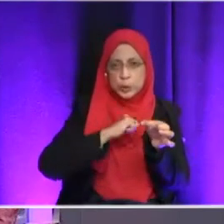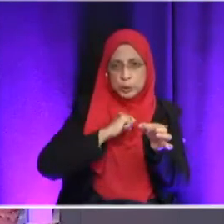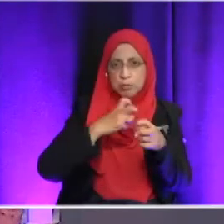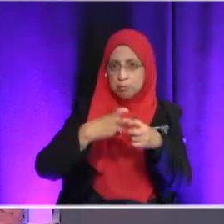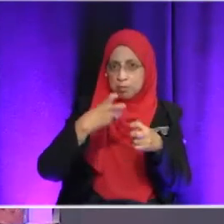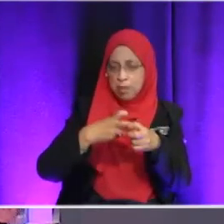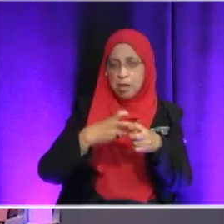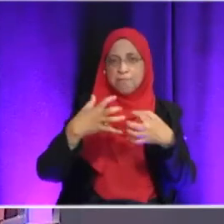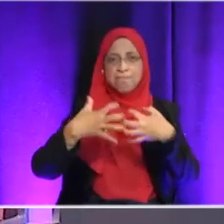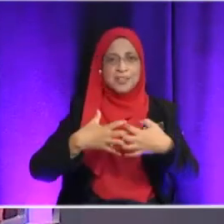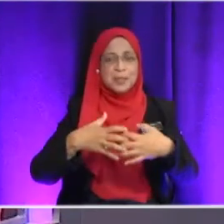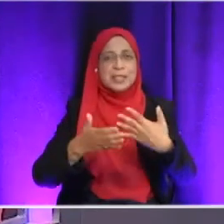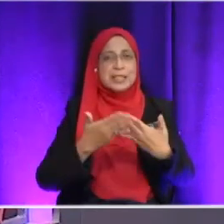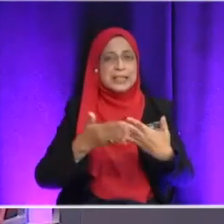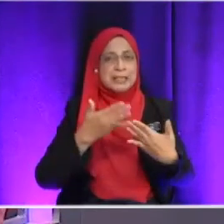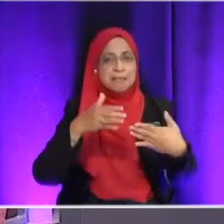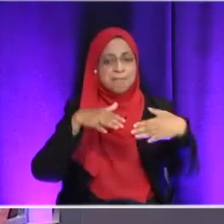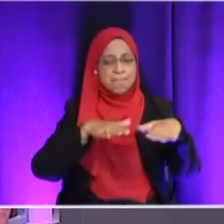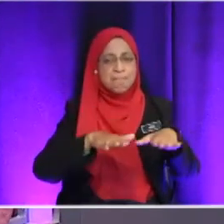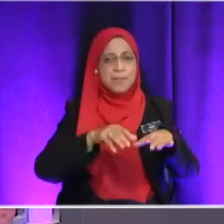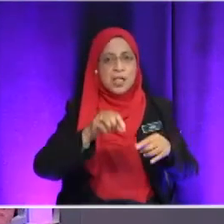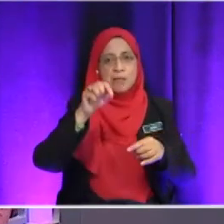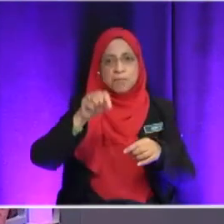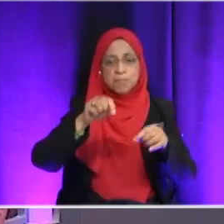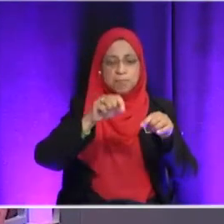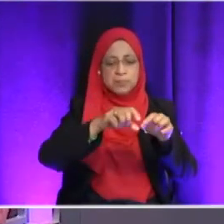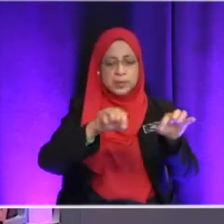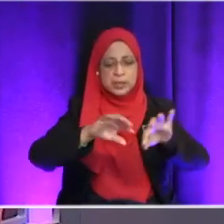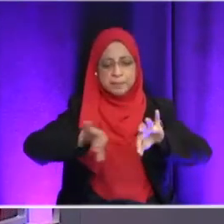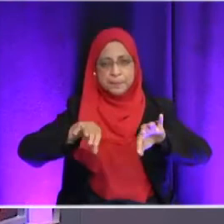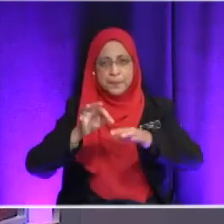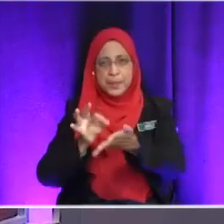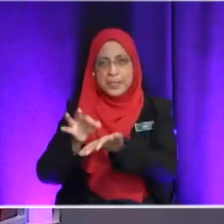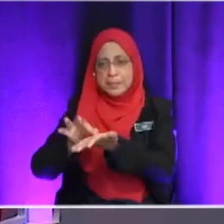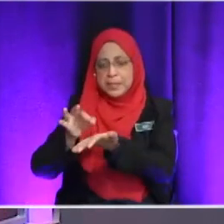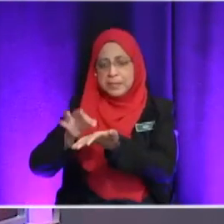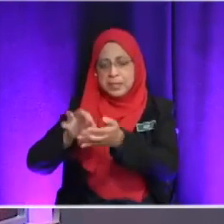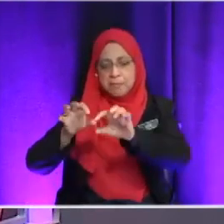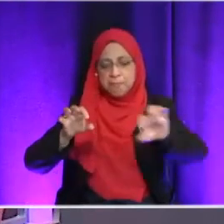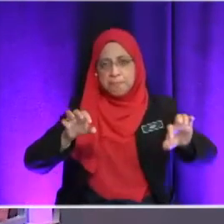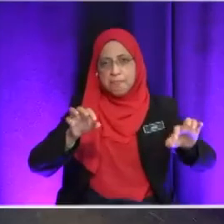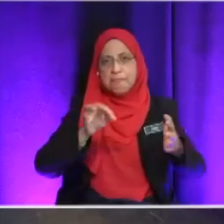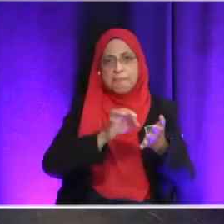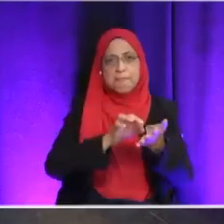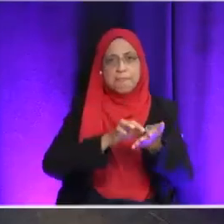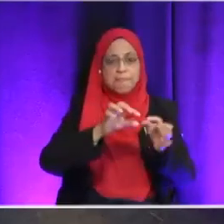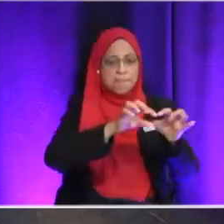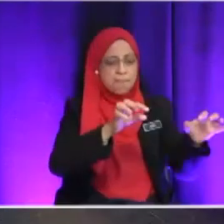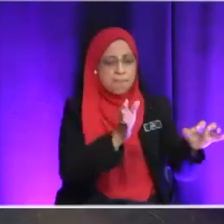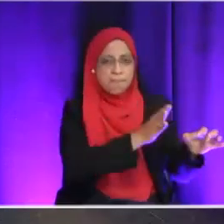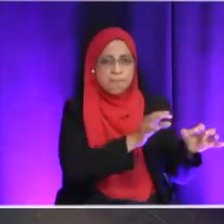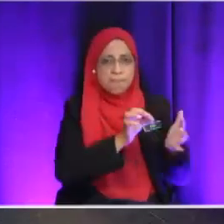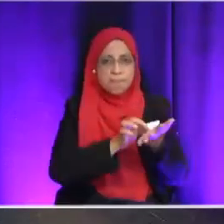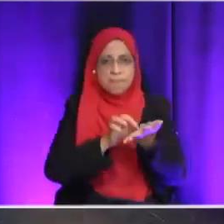kita pisahkan sebelum kita nak jamu ataupun kita jadikan dia biji-bijilah Jadi ini